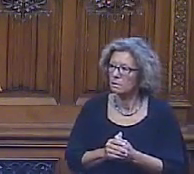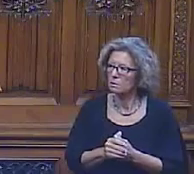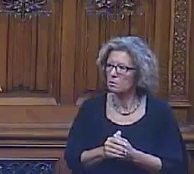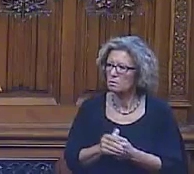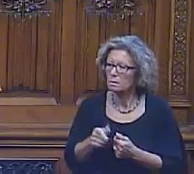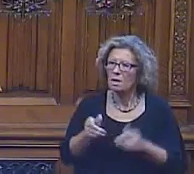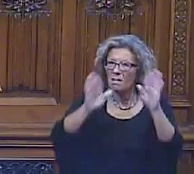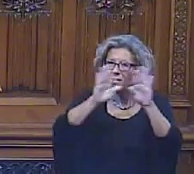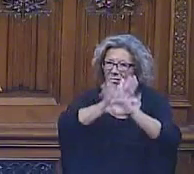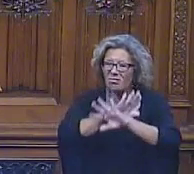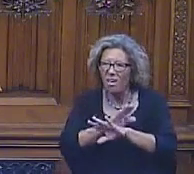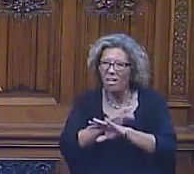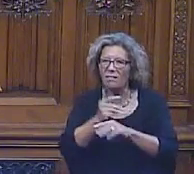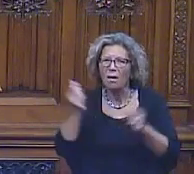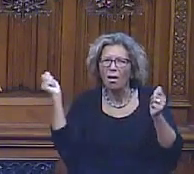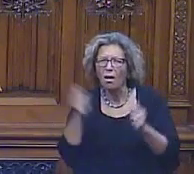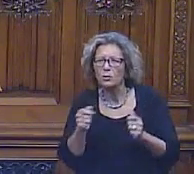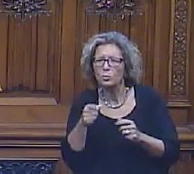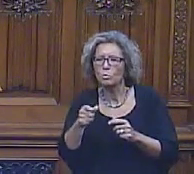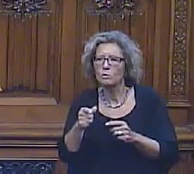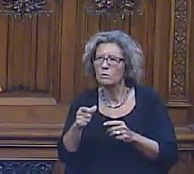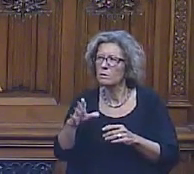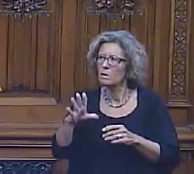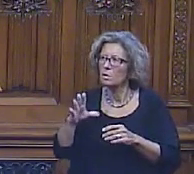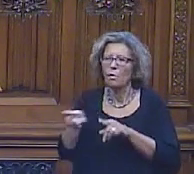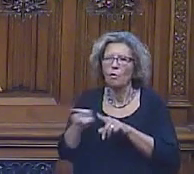und Nebelaktion wurde das